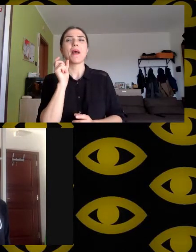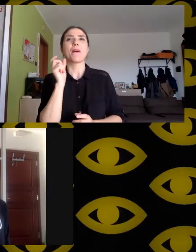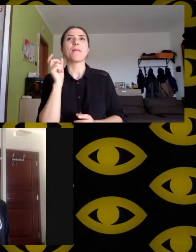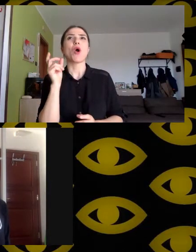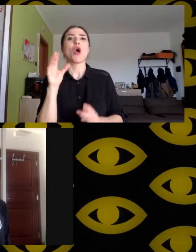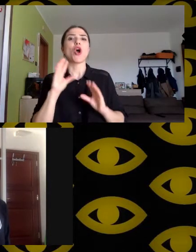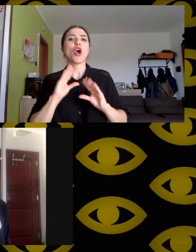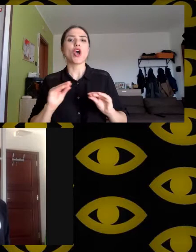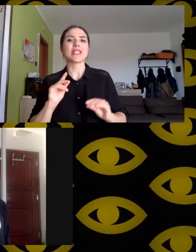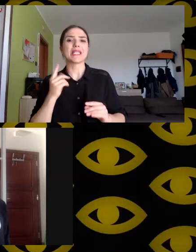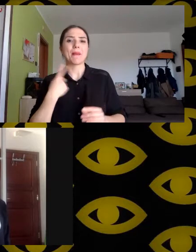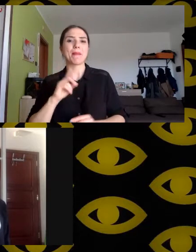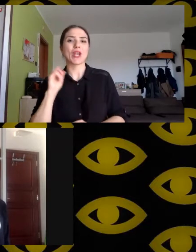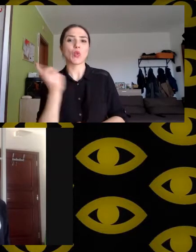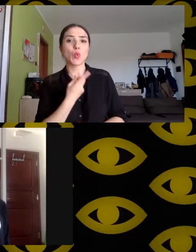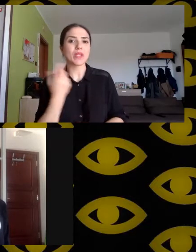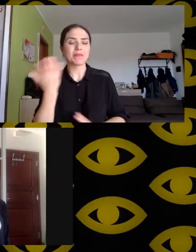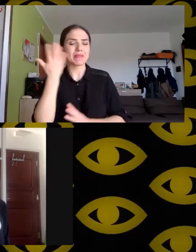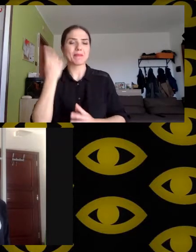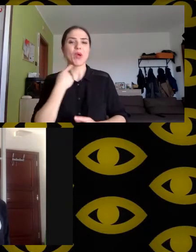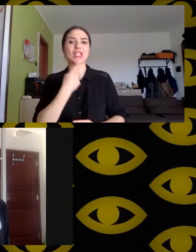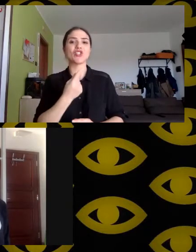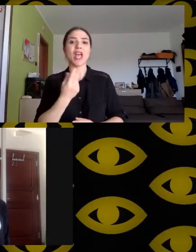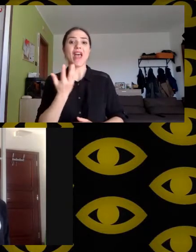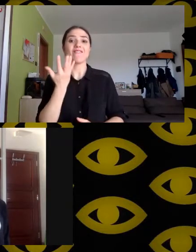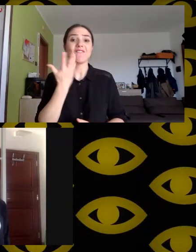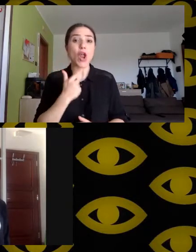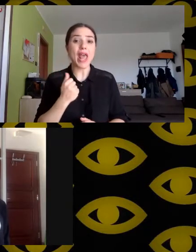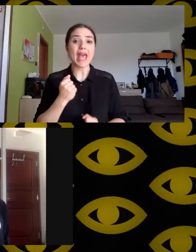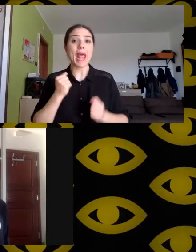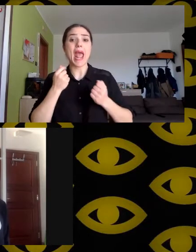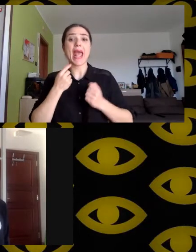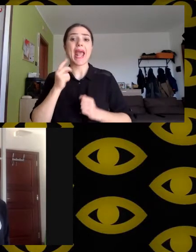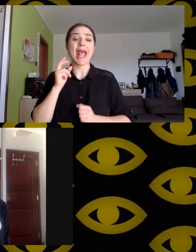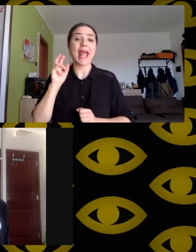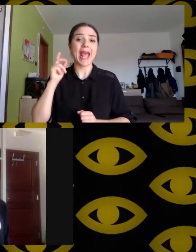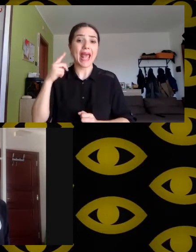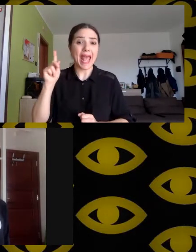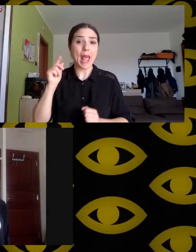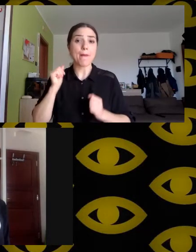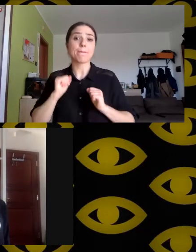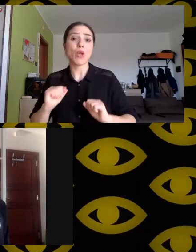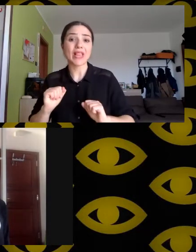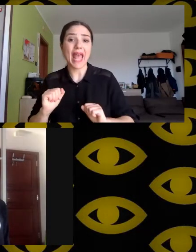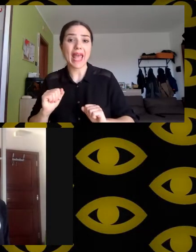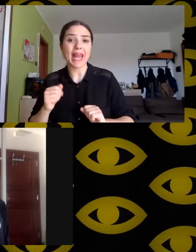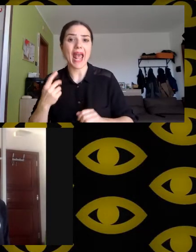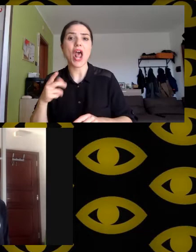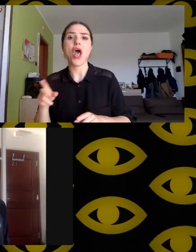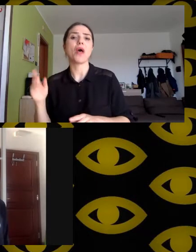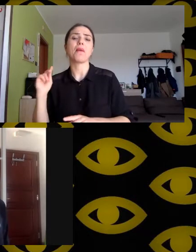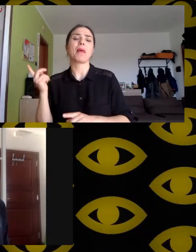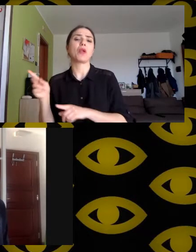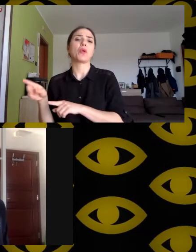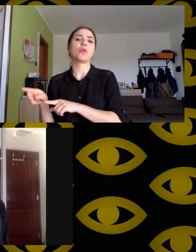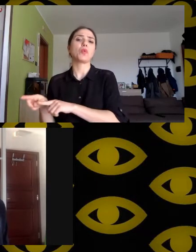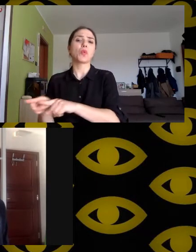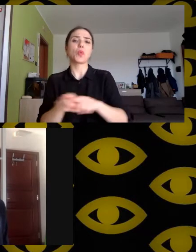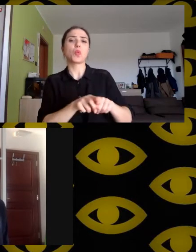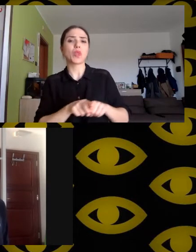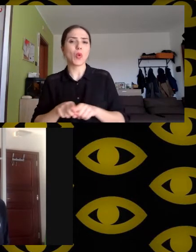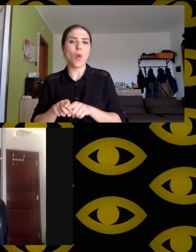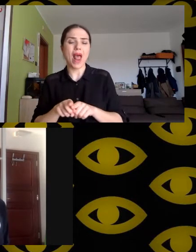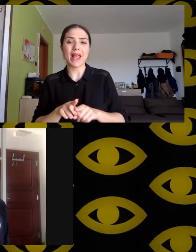oppure se vuoi ce la fai e deve essere uguale per tutti, ma non ti spiegano come. Ti dicono delle cose che sono lette sui